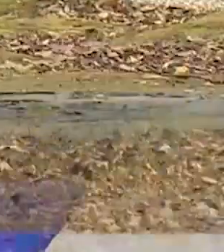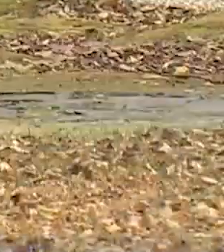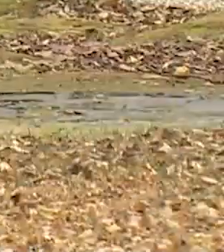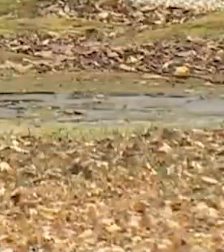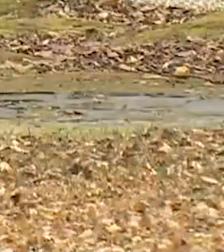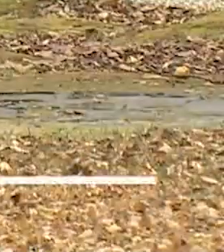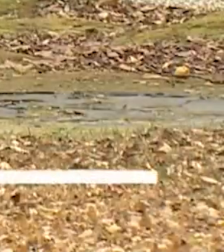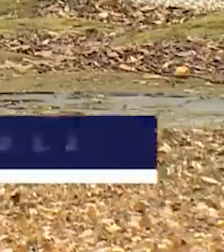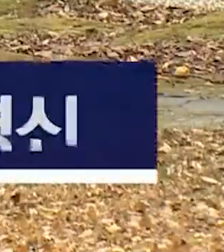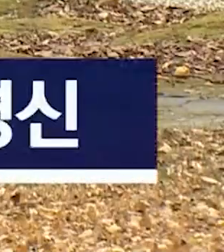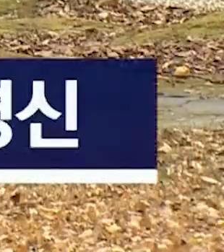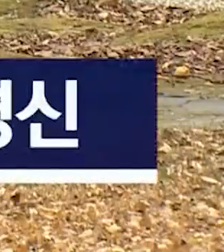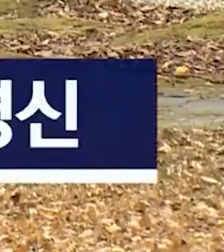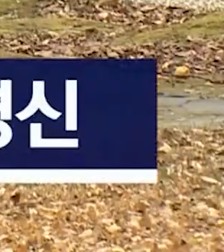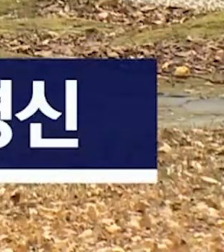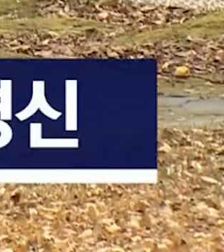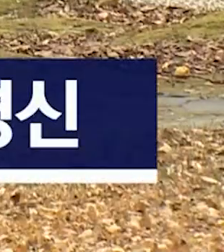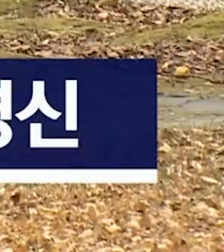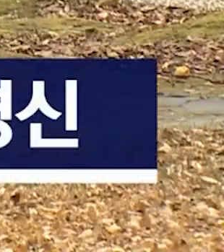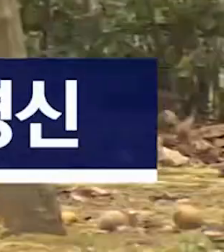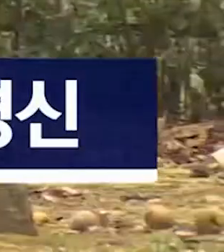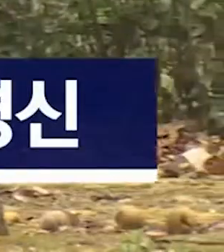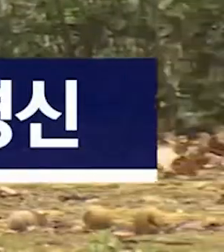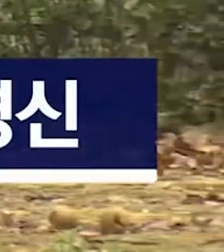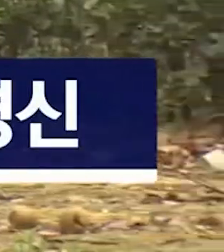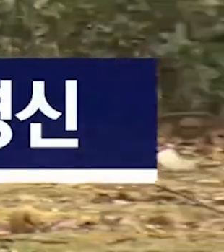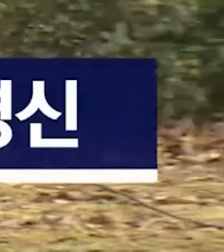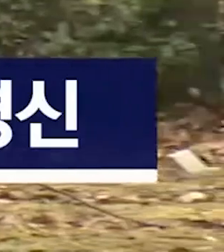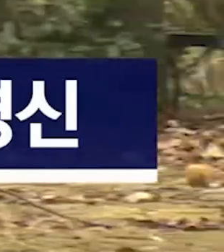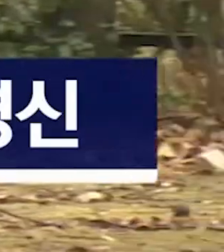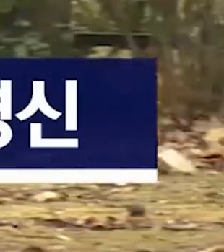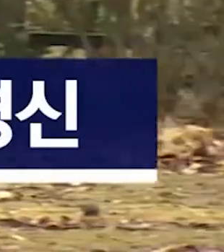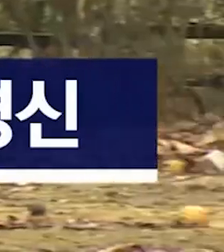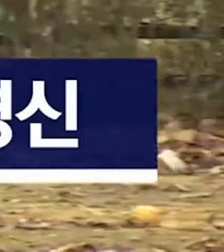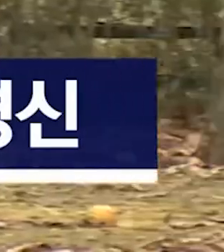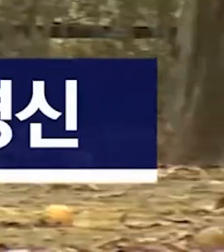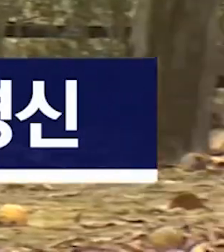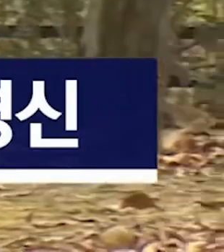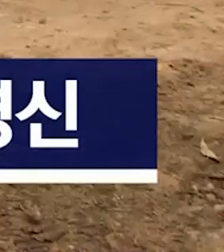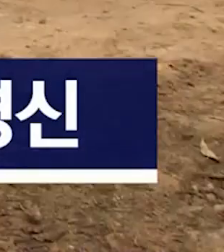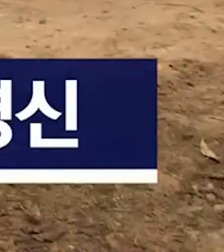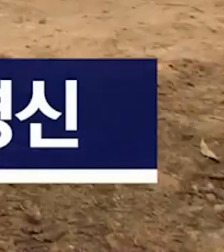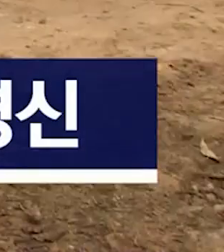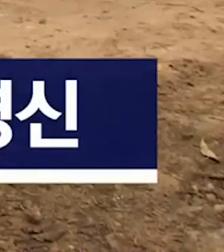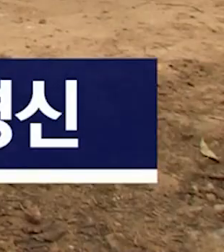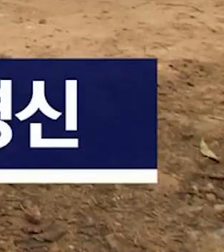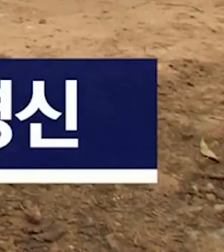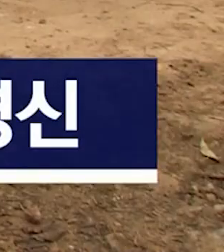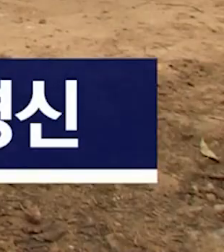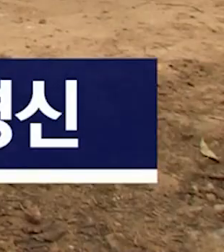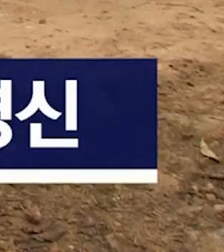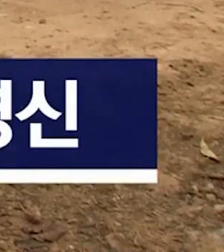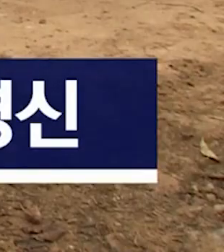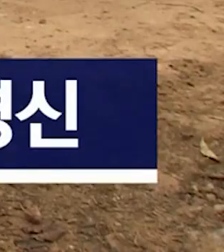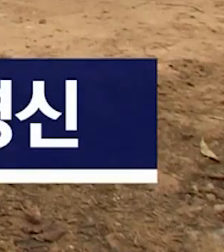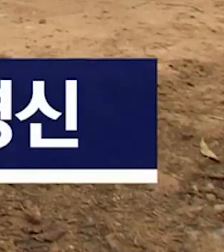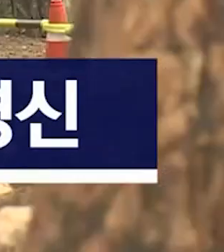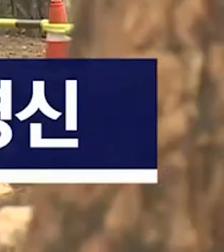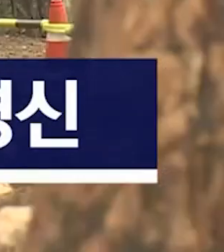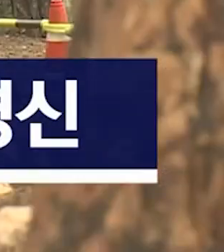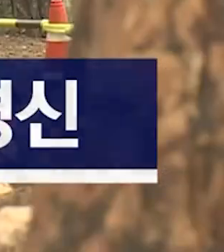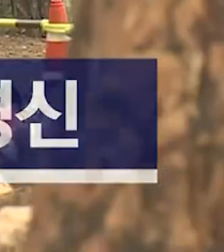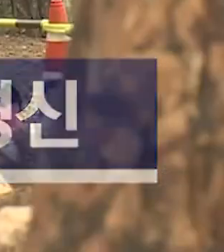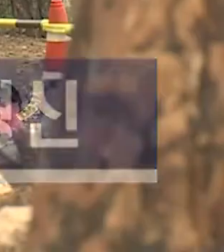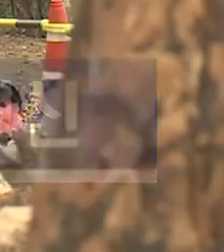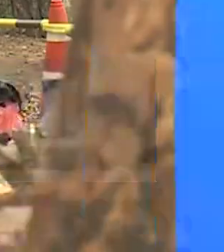나섰습니다 지난 주말과 휴일 광주와 전남은 역대 최고기온을 경신하는 등 따뜻한 겨울이 이어지고 있습니다 엘리뇨